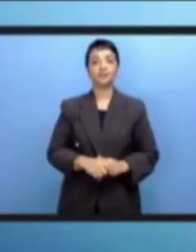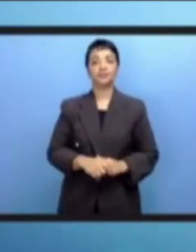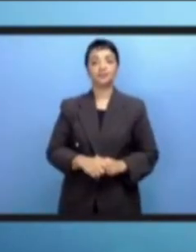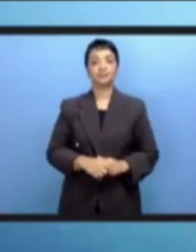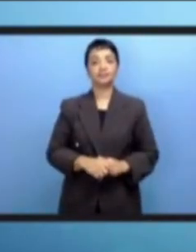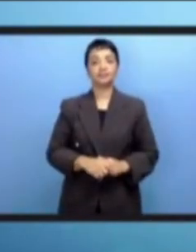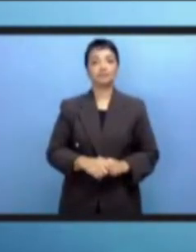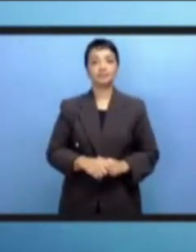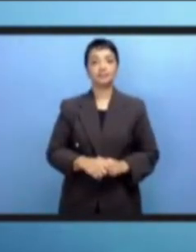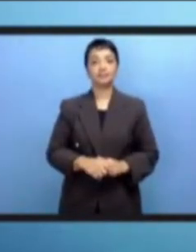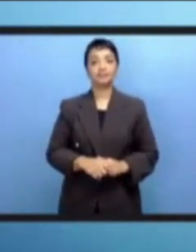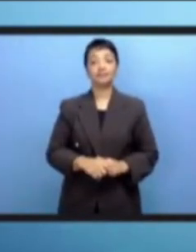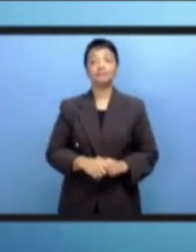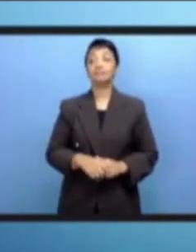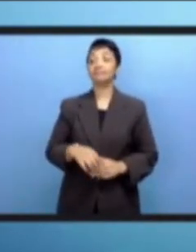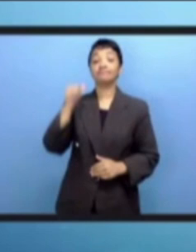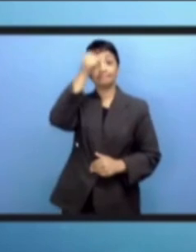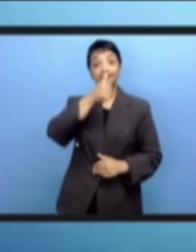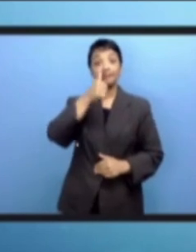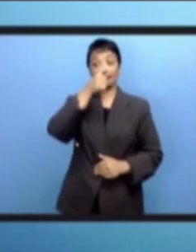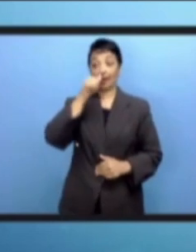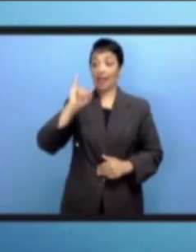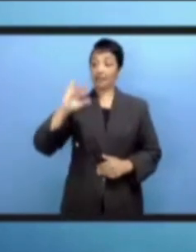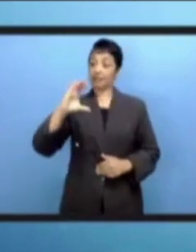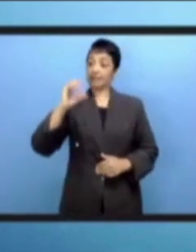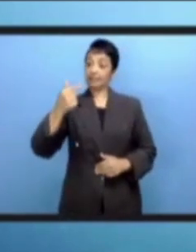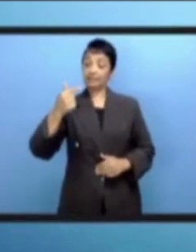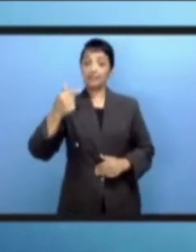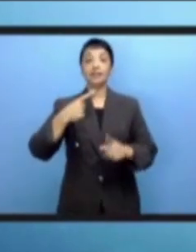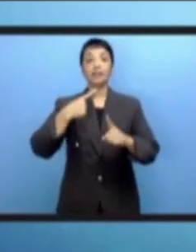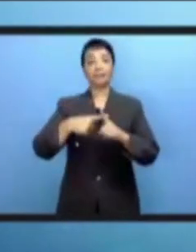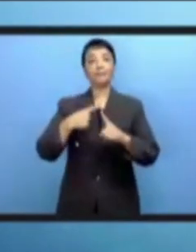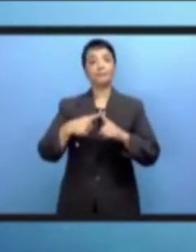превосходительство. ИКТ в Эфиопии